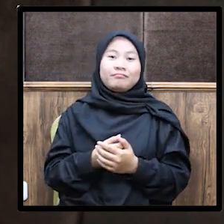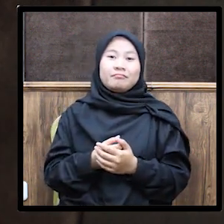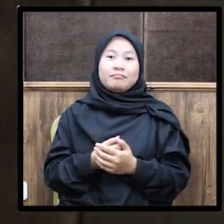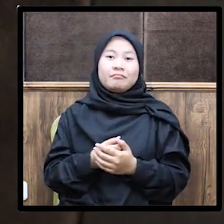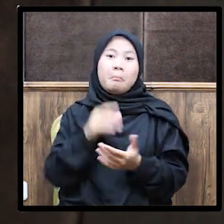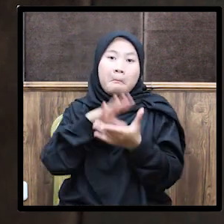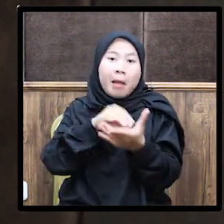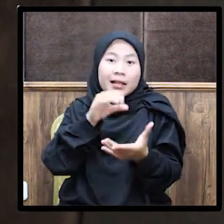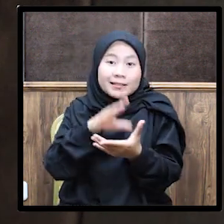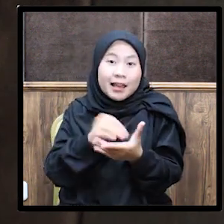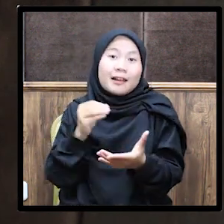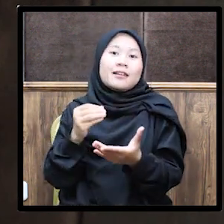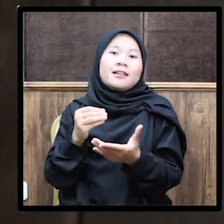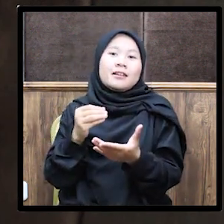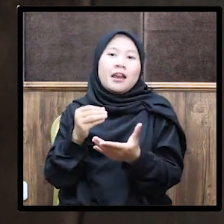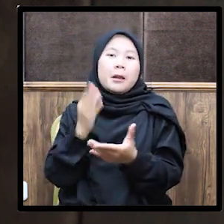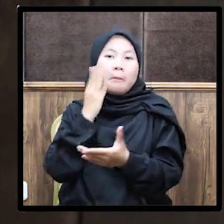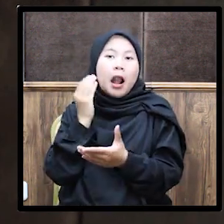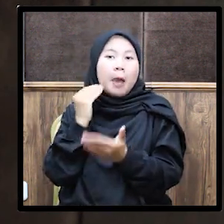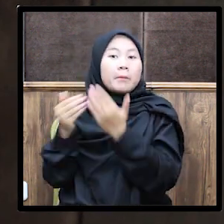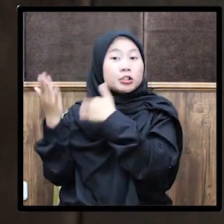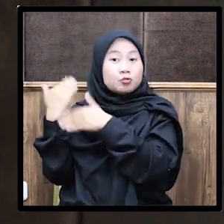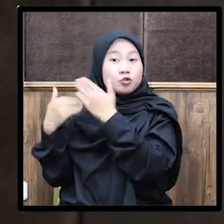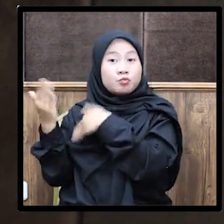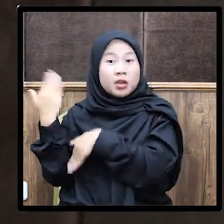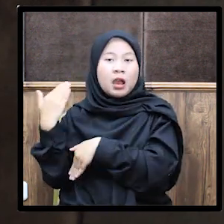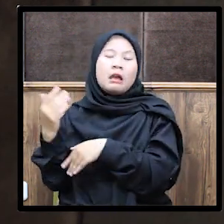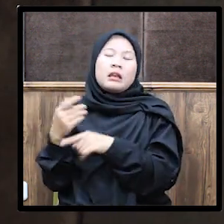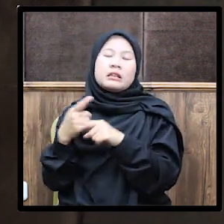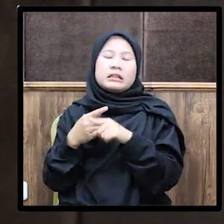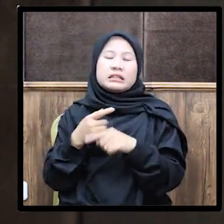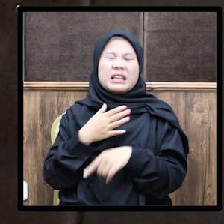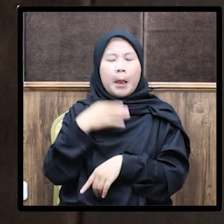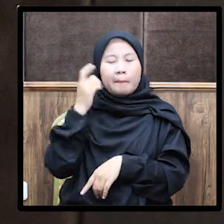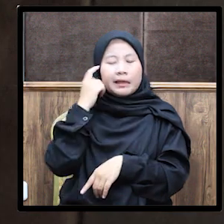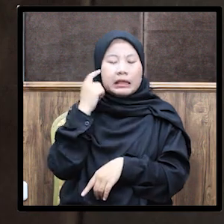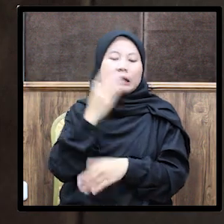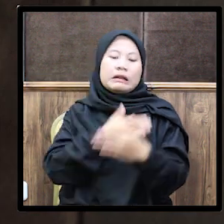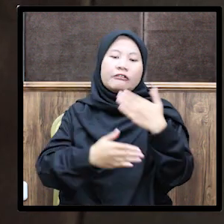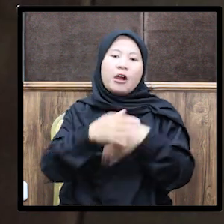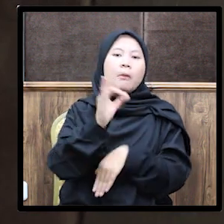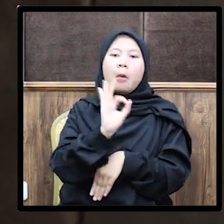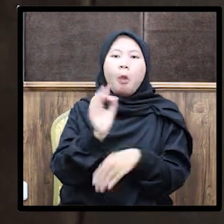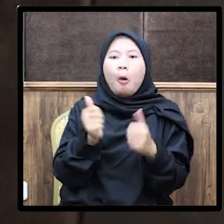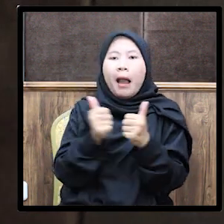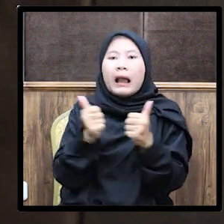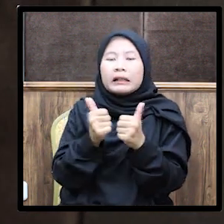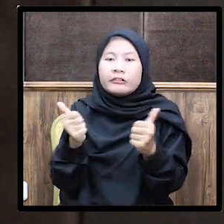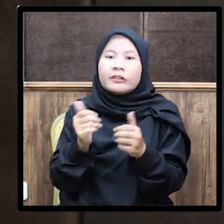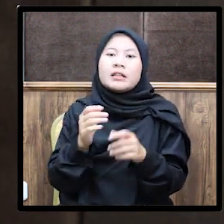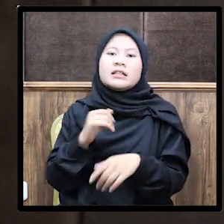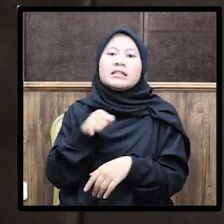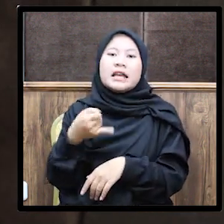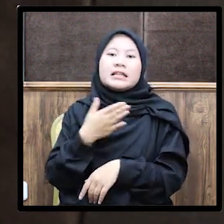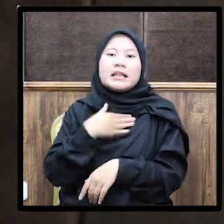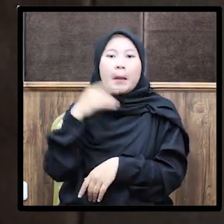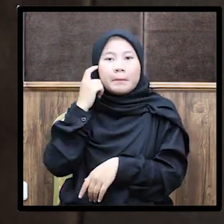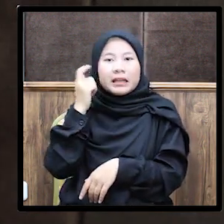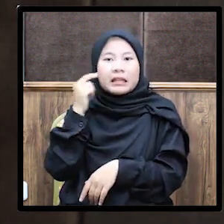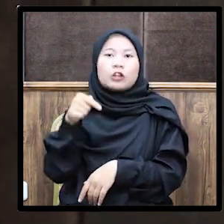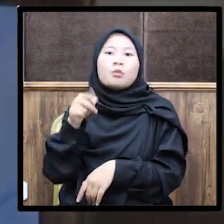begitu artikulatif dalam hal-hal itu untuk saat ini begitu, sehingga ke depan saya kira itu perlu menjadi agenda